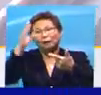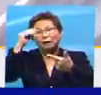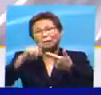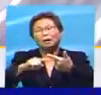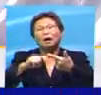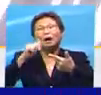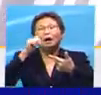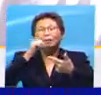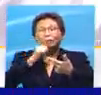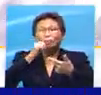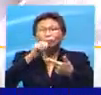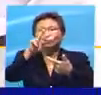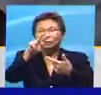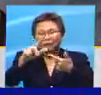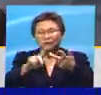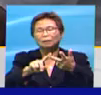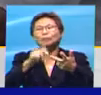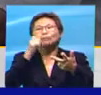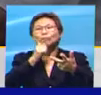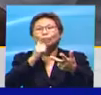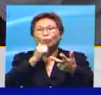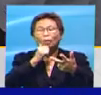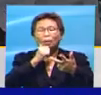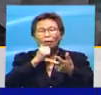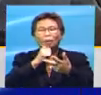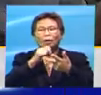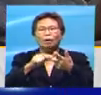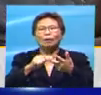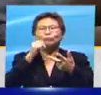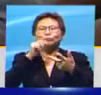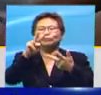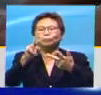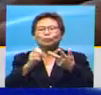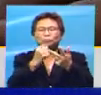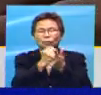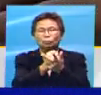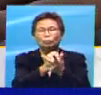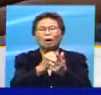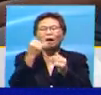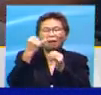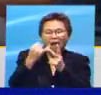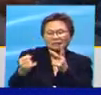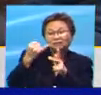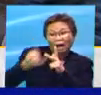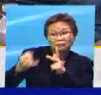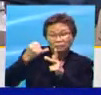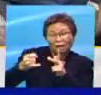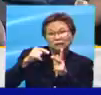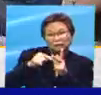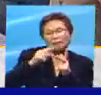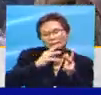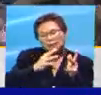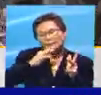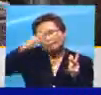Nur Zafirah, 23 tahun, dan Raja Anak Zorifah, 20 tahun. Anak bongsu Allahyarham, Raja Nur Zorifah